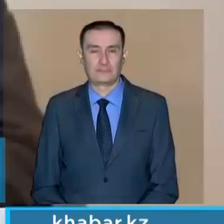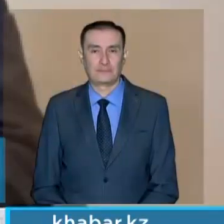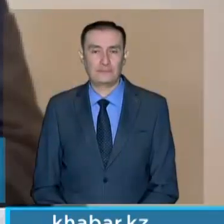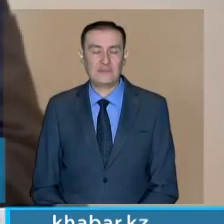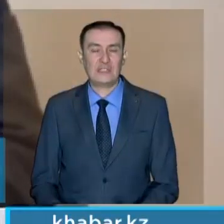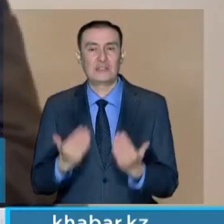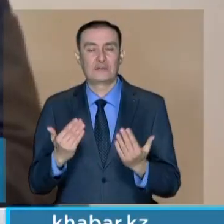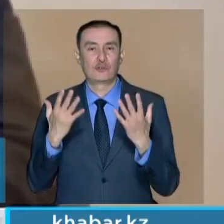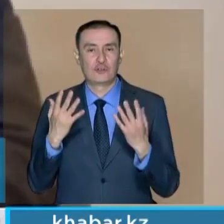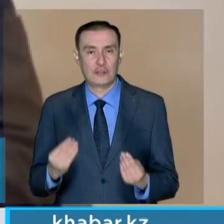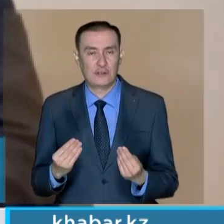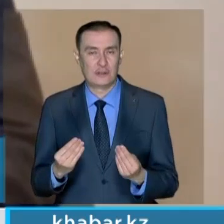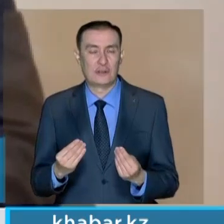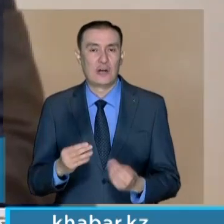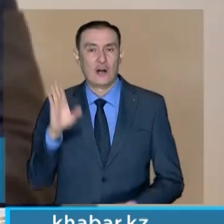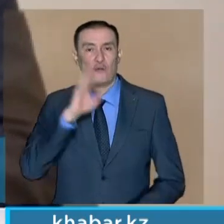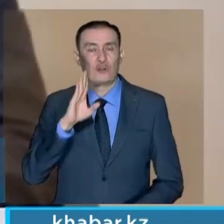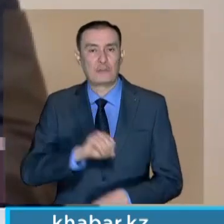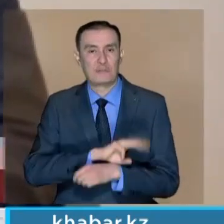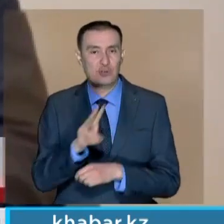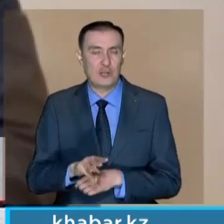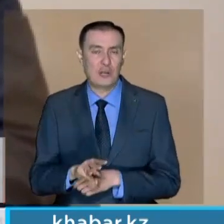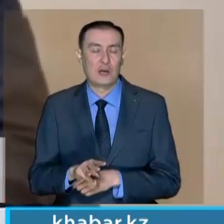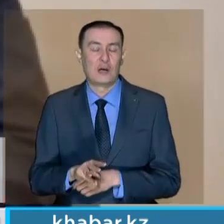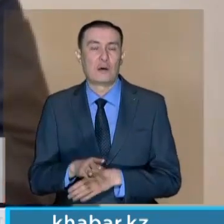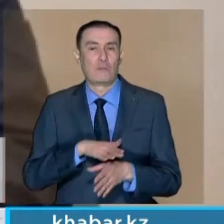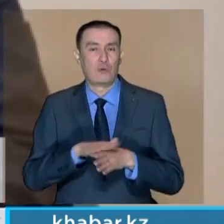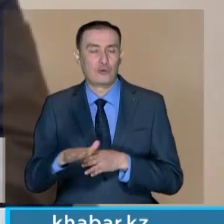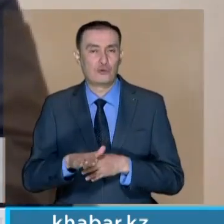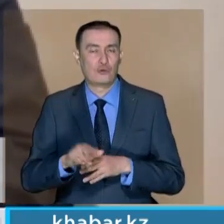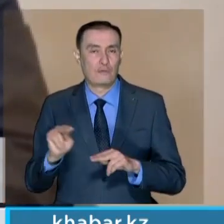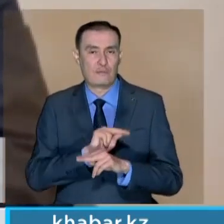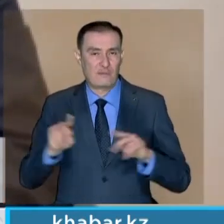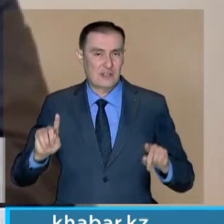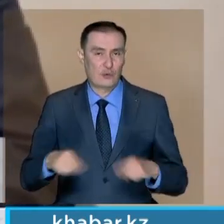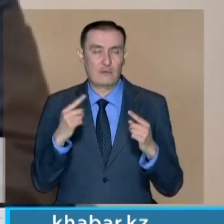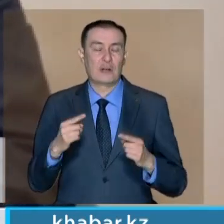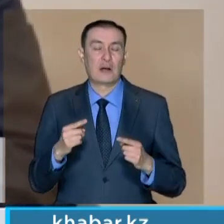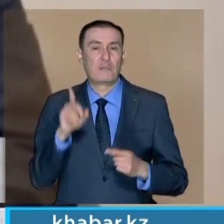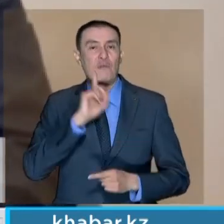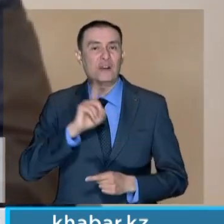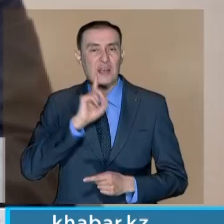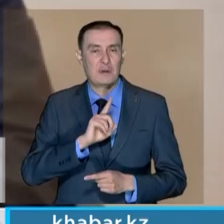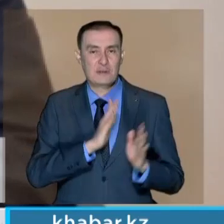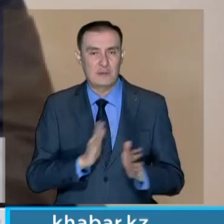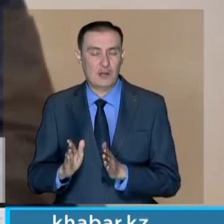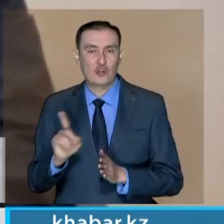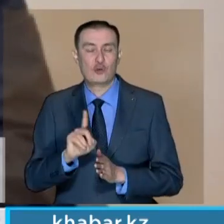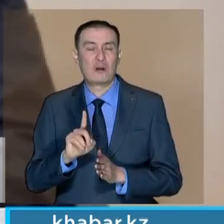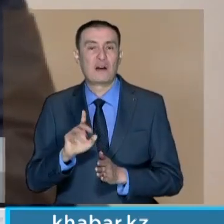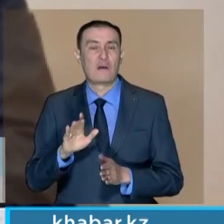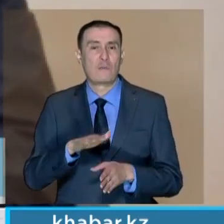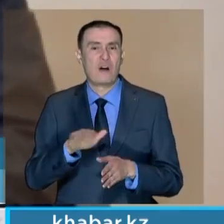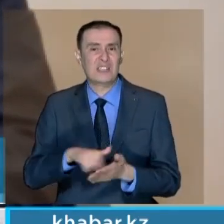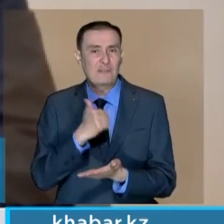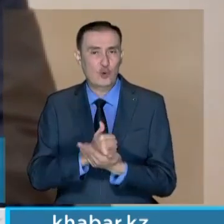На сегодняшний день водоснабжение правого берега полностью восстановлено по временной схеме. Чтобы восстановить основную схему,